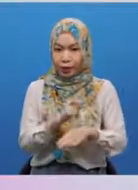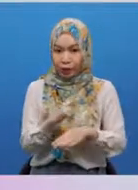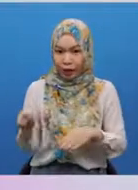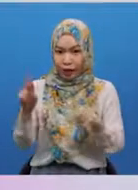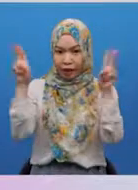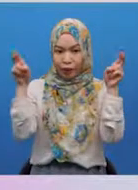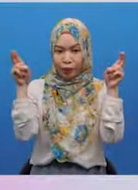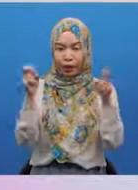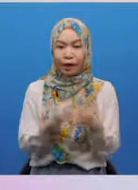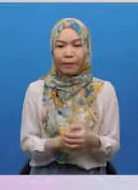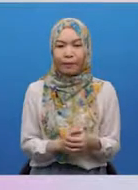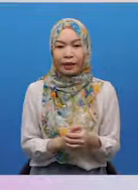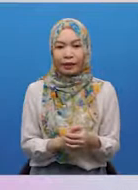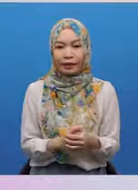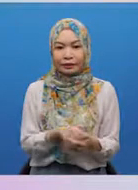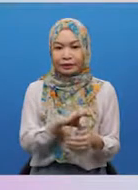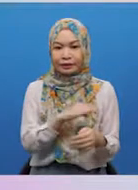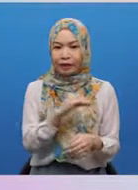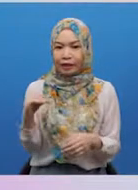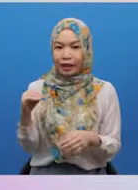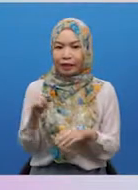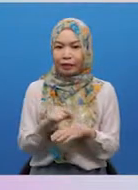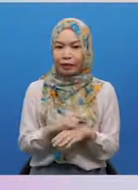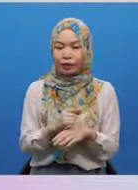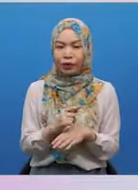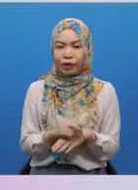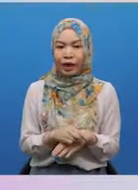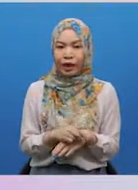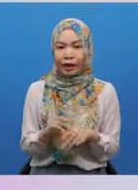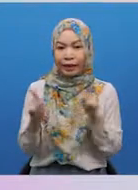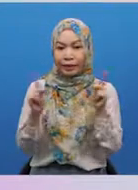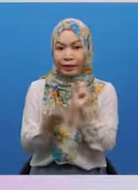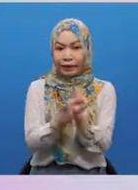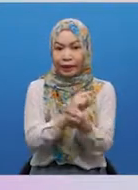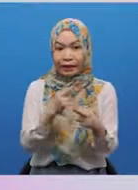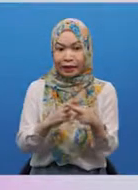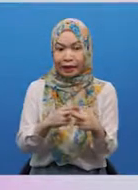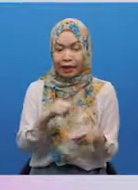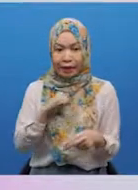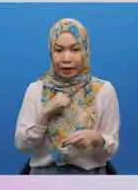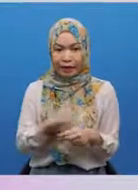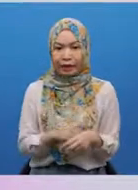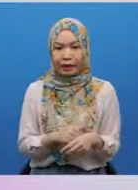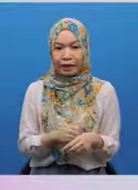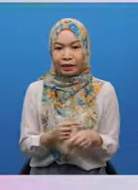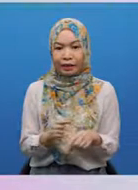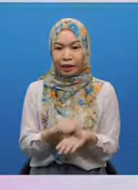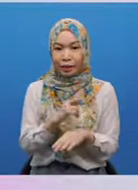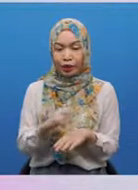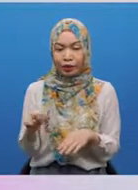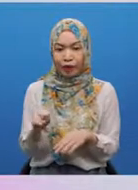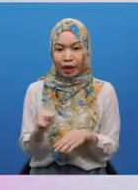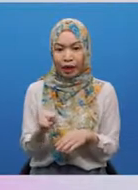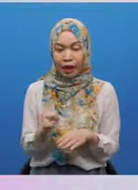bertata susila, penggunaan kata ganti nama diri, Penggunaan bentuk